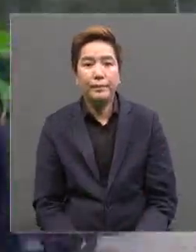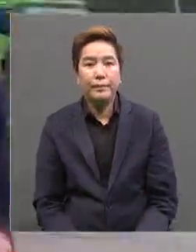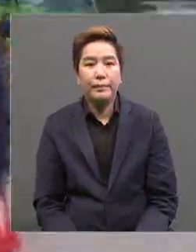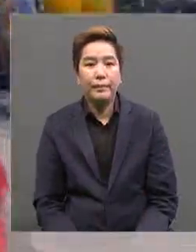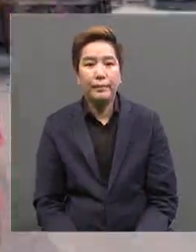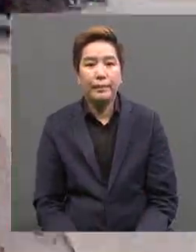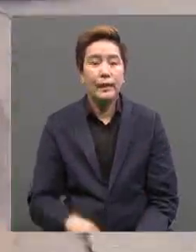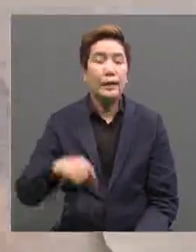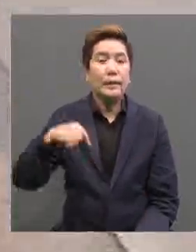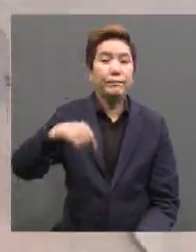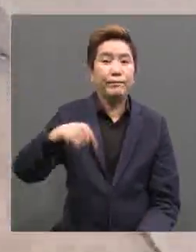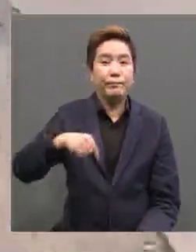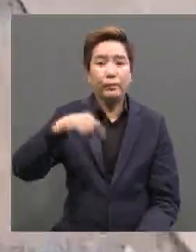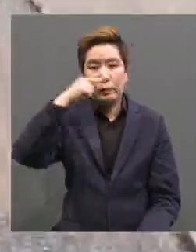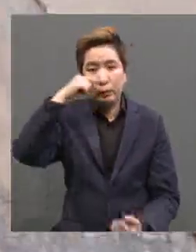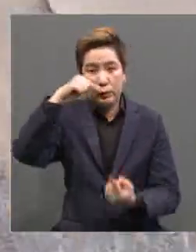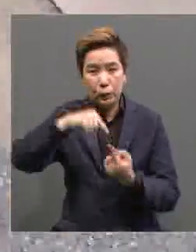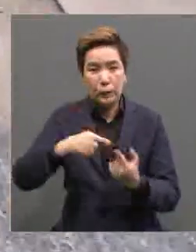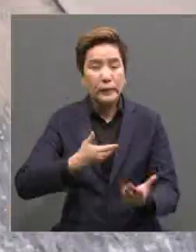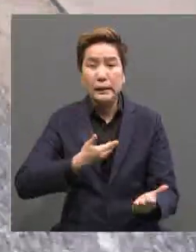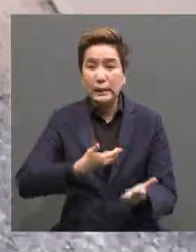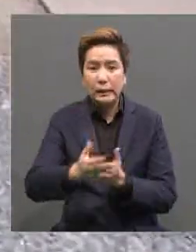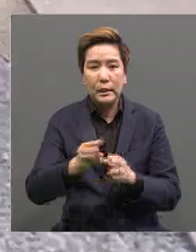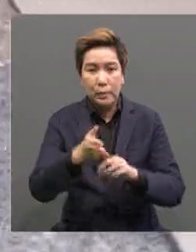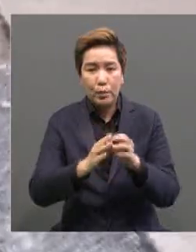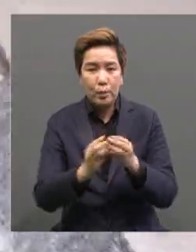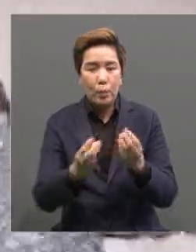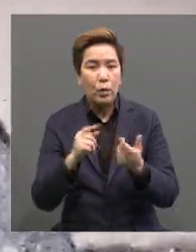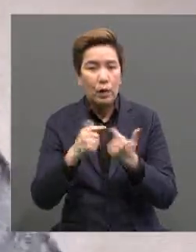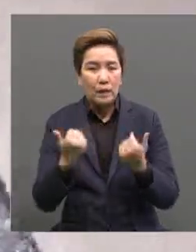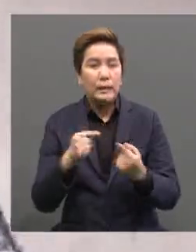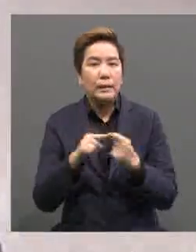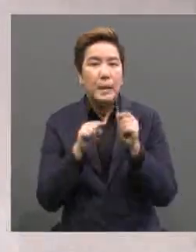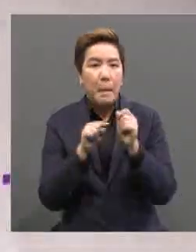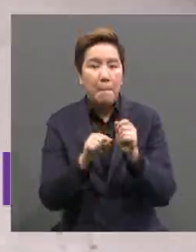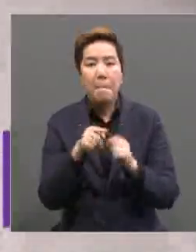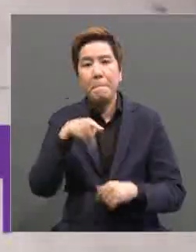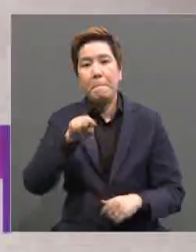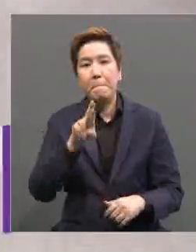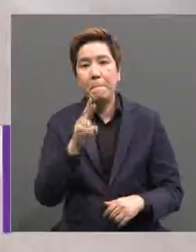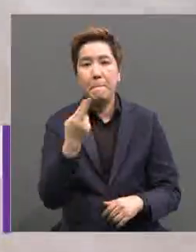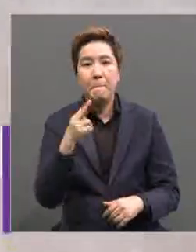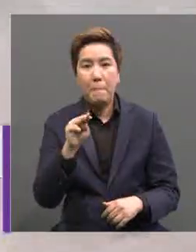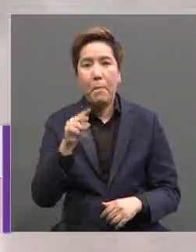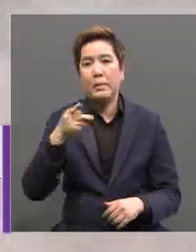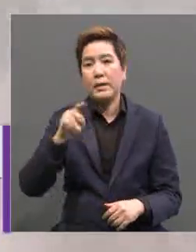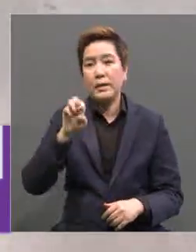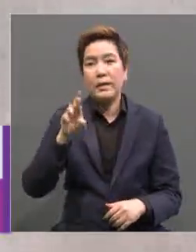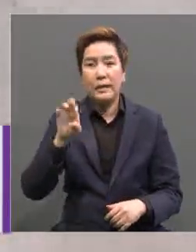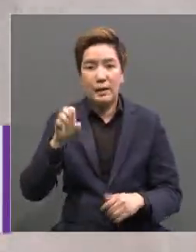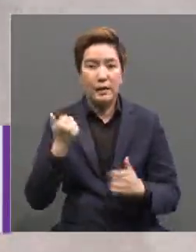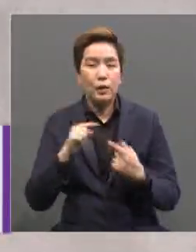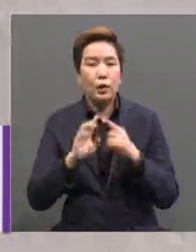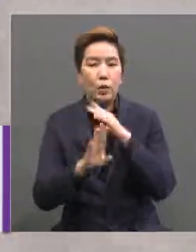นี่เป็นบรรยากาศนะคะที่จุดรับซื้อมังคุดเทศบาลตำบลพรมโลกอำเภอพรมคีรีจังหวัดนครศรีธรรมรา